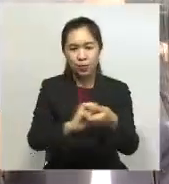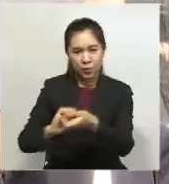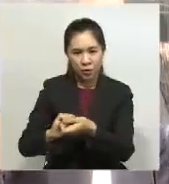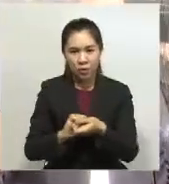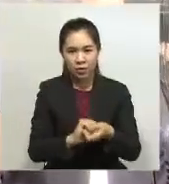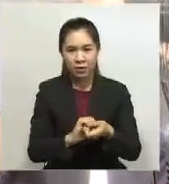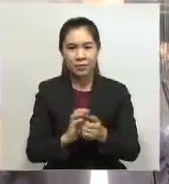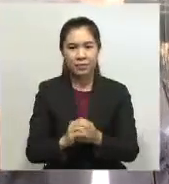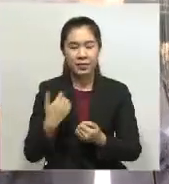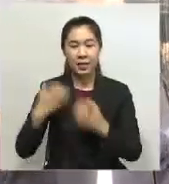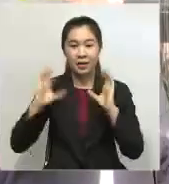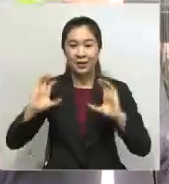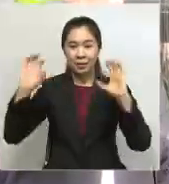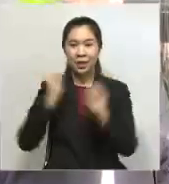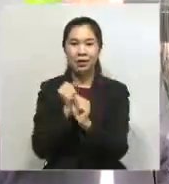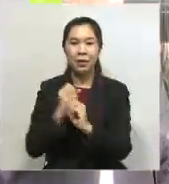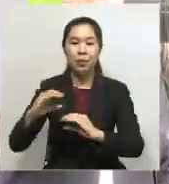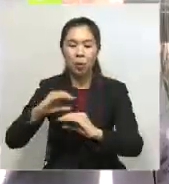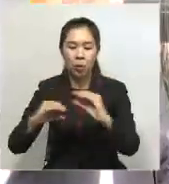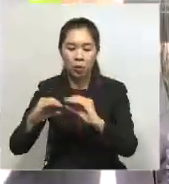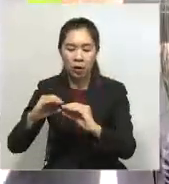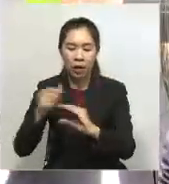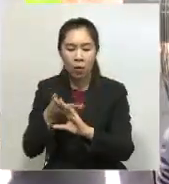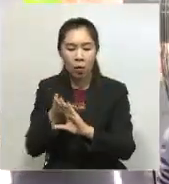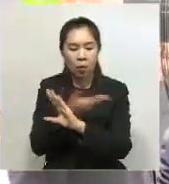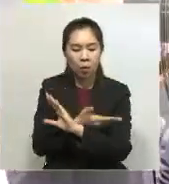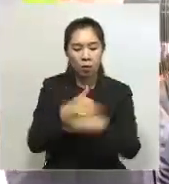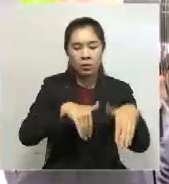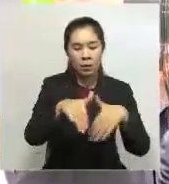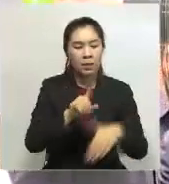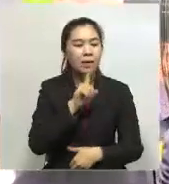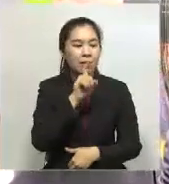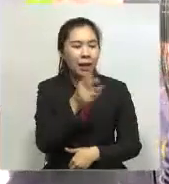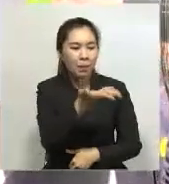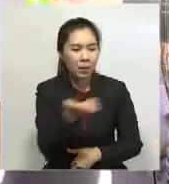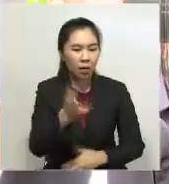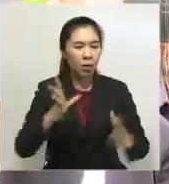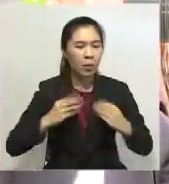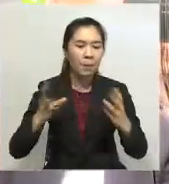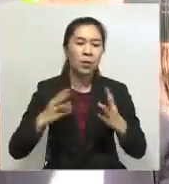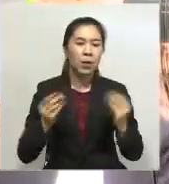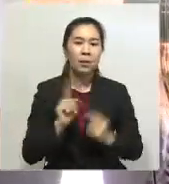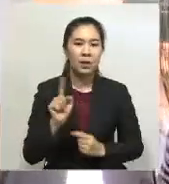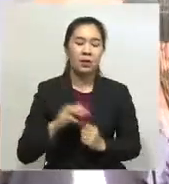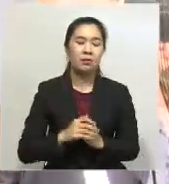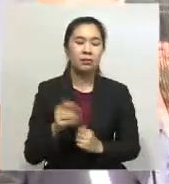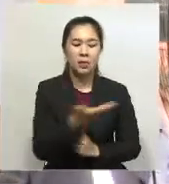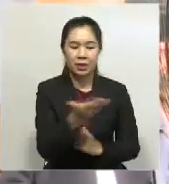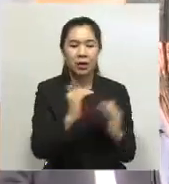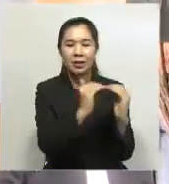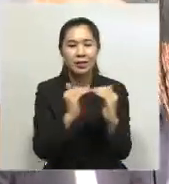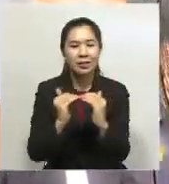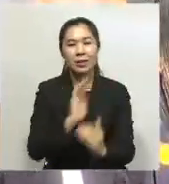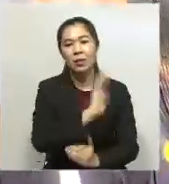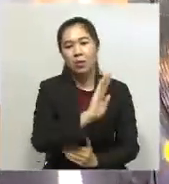างรัฐบาลทำโครงการอะไรก็ตามก็ต้องมาถามชาวบ้านว่าเห็นด้วยไม่เห็นด้วยไอ้คำตรงนี้สำคัญที่สุดชาวบ้านก็ต้องรักษาสิทธิ์ตัวเองให้ได้